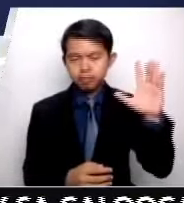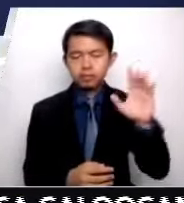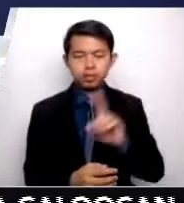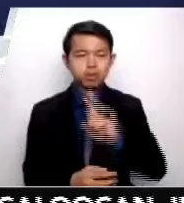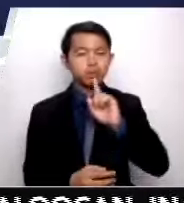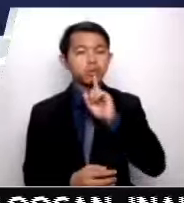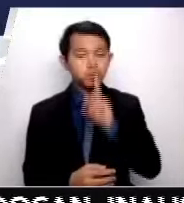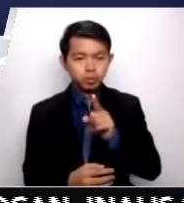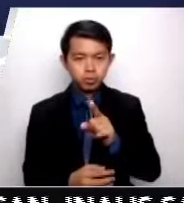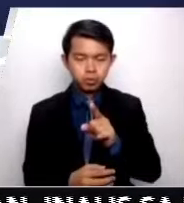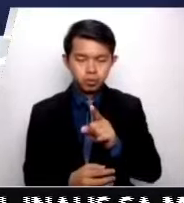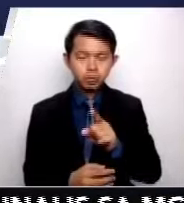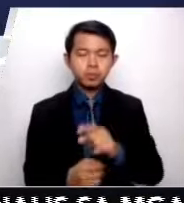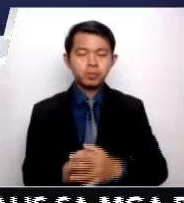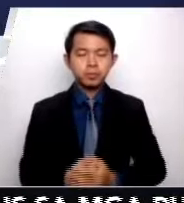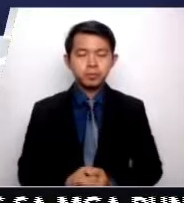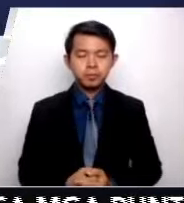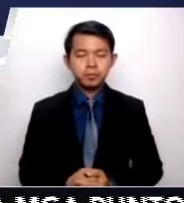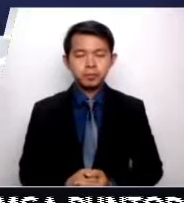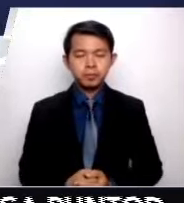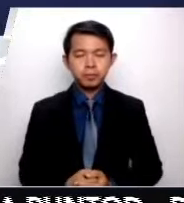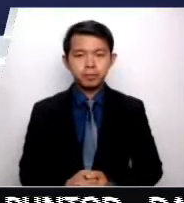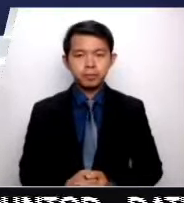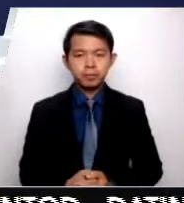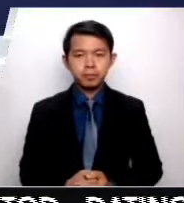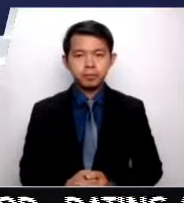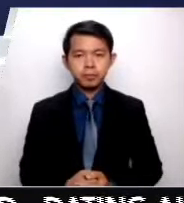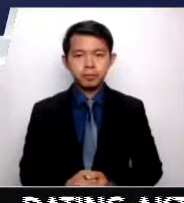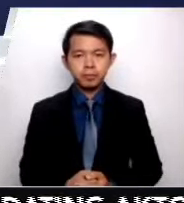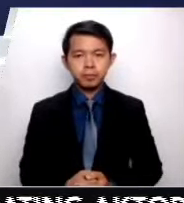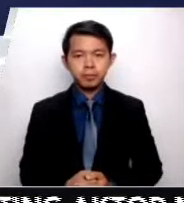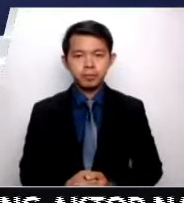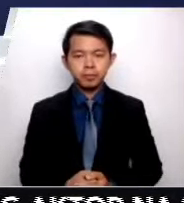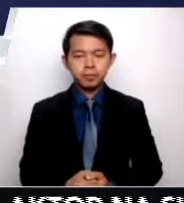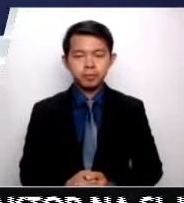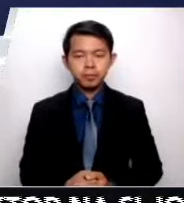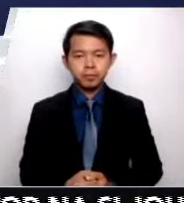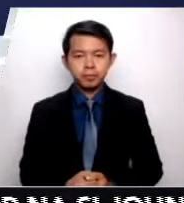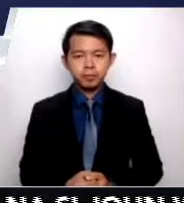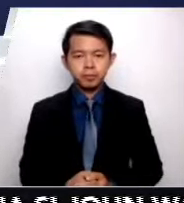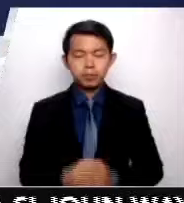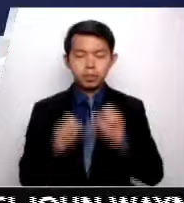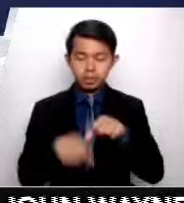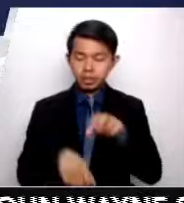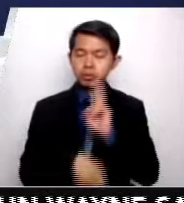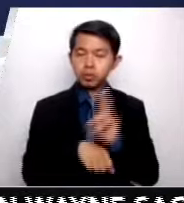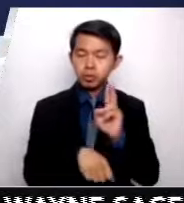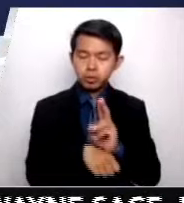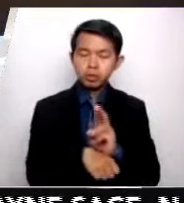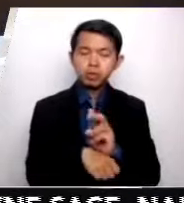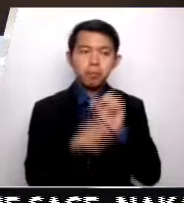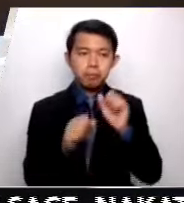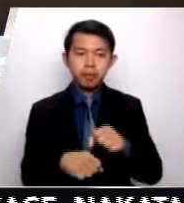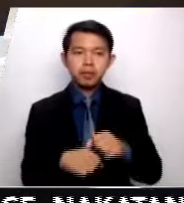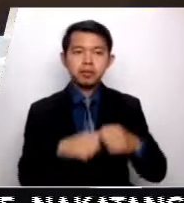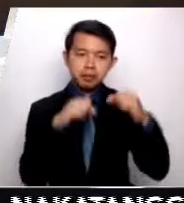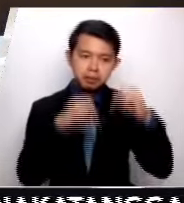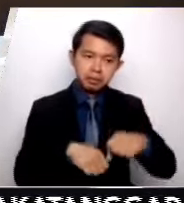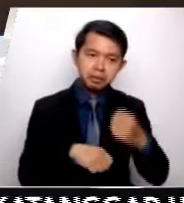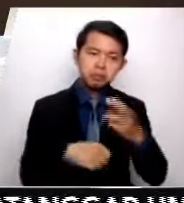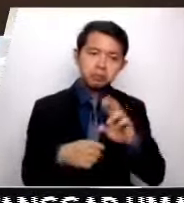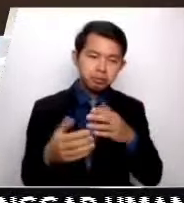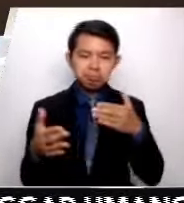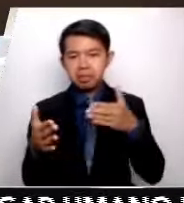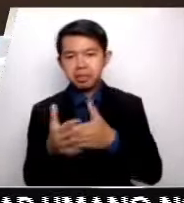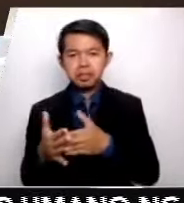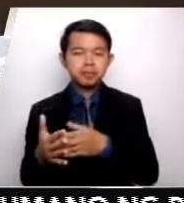abot ng kanyang Nalalaman na pwedeng magamit kung saka-sakali pabor o laban sa kanya Bukod sa pagkakaroon